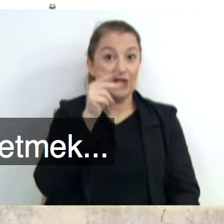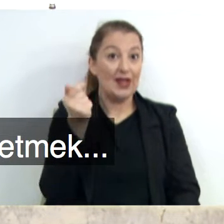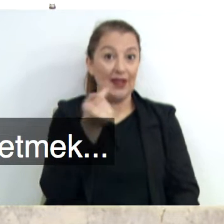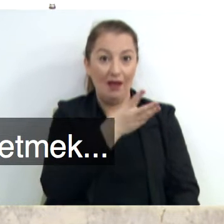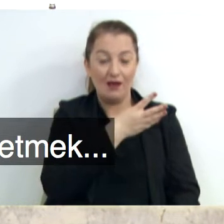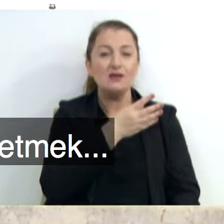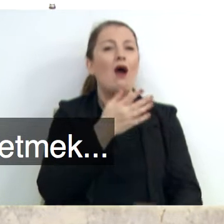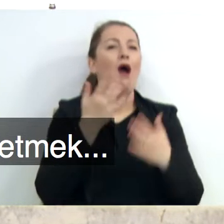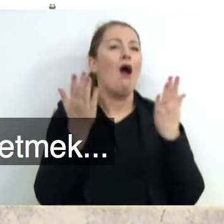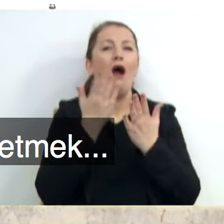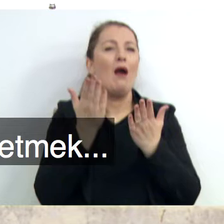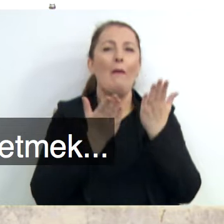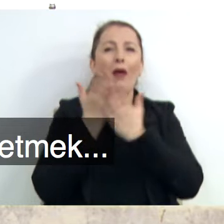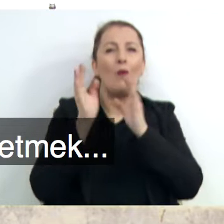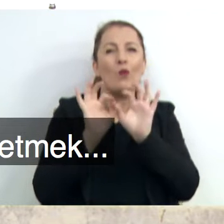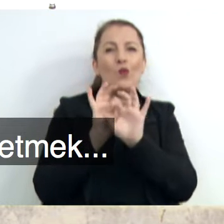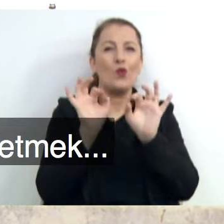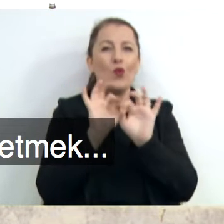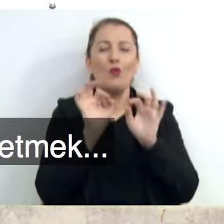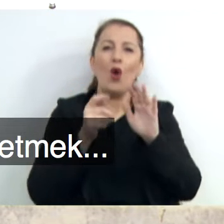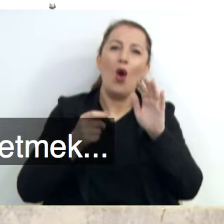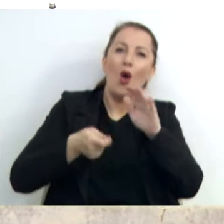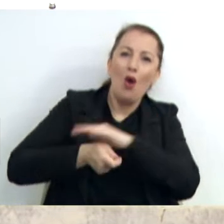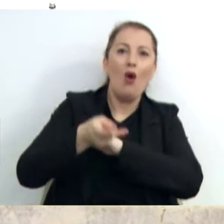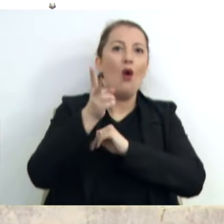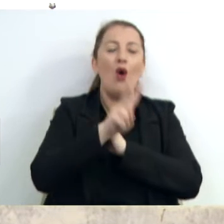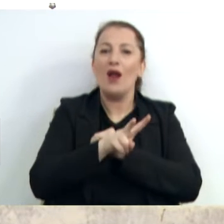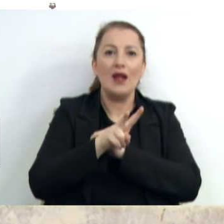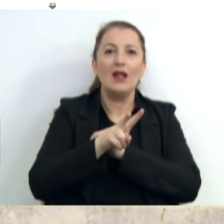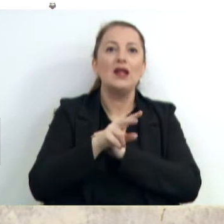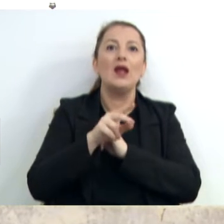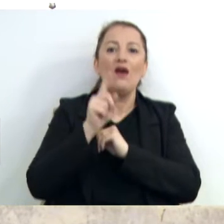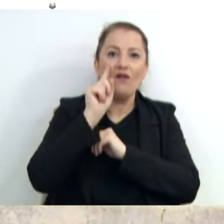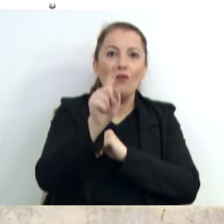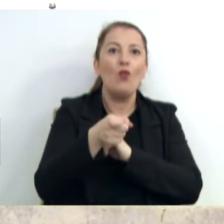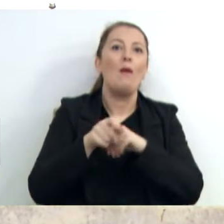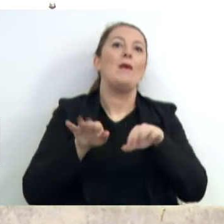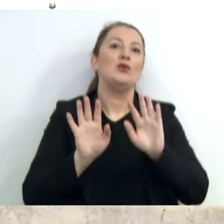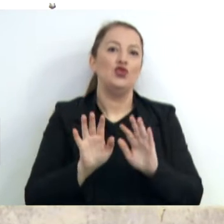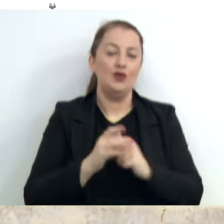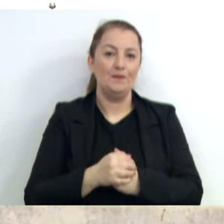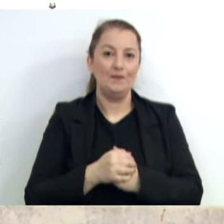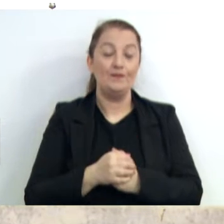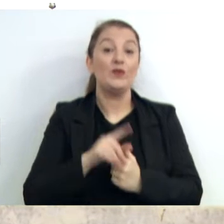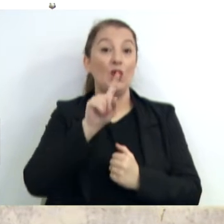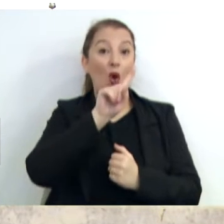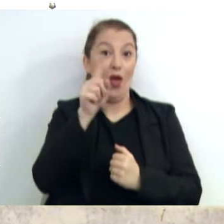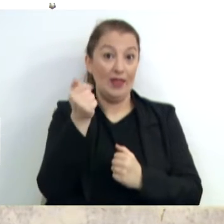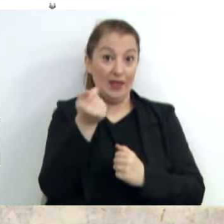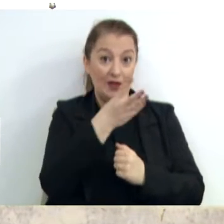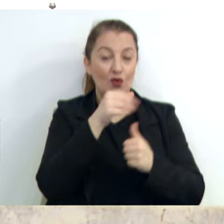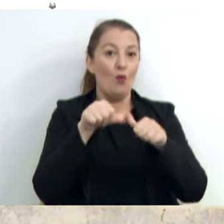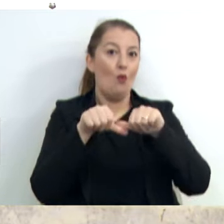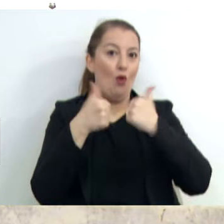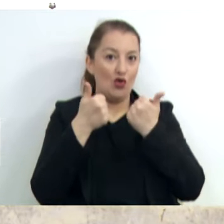barışmayı reddetmek evlenmeyi reddetmek ilişkiyi reddetmek gibi kendi